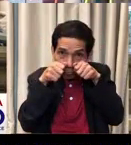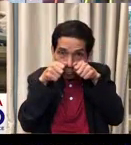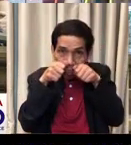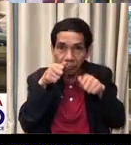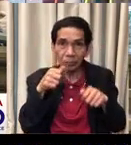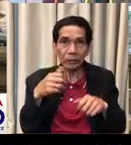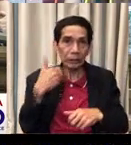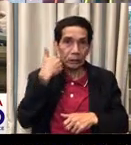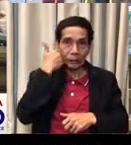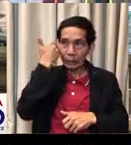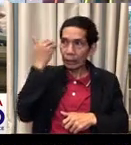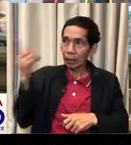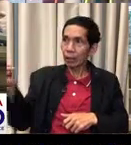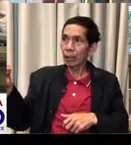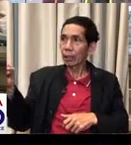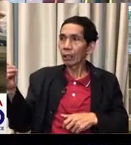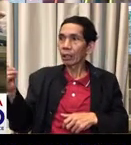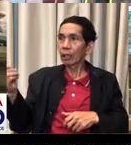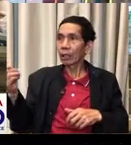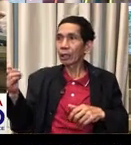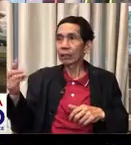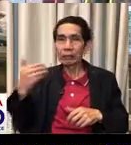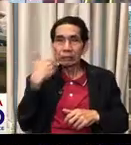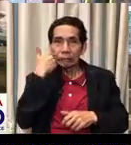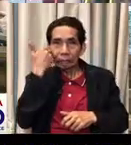Hindi ka nahiya dito?